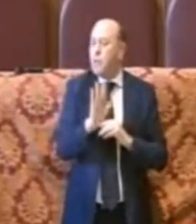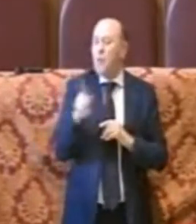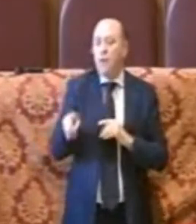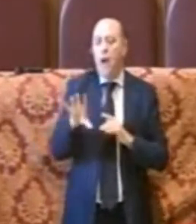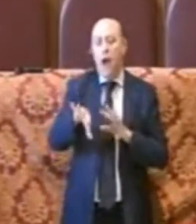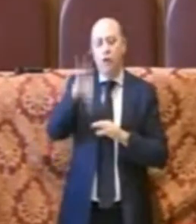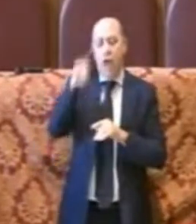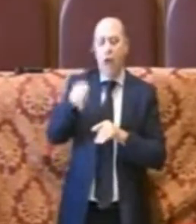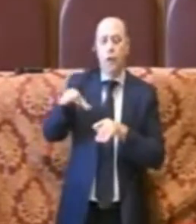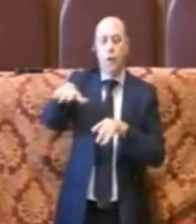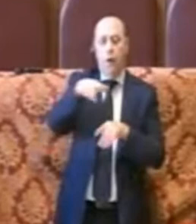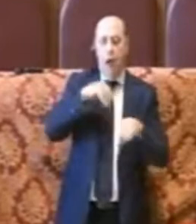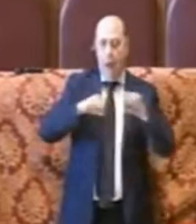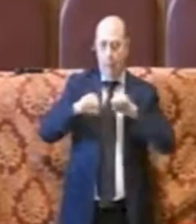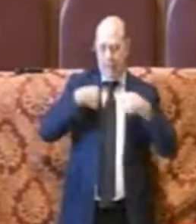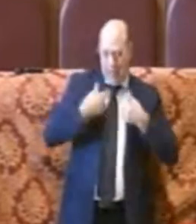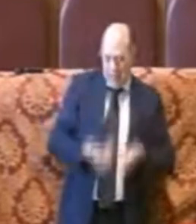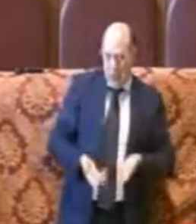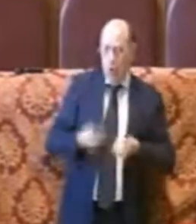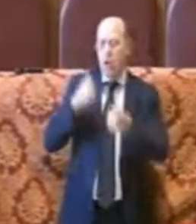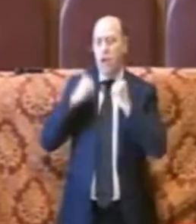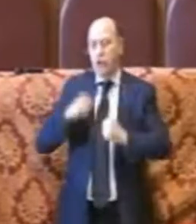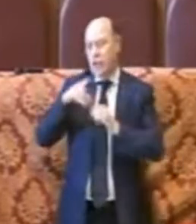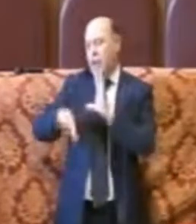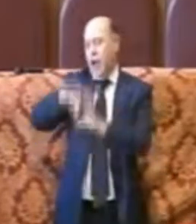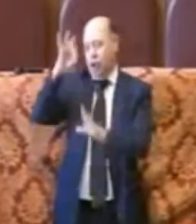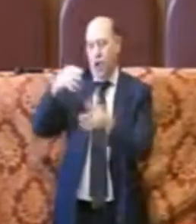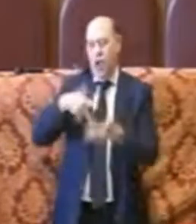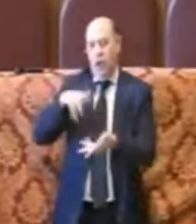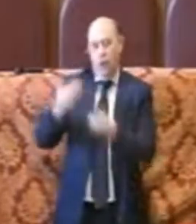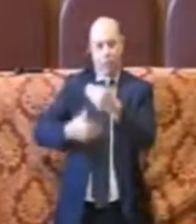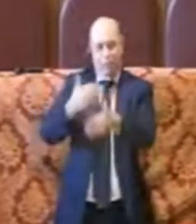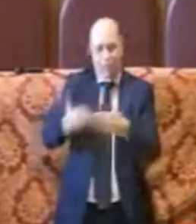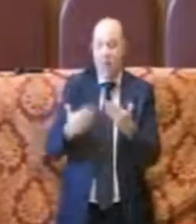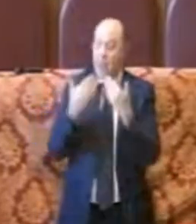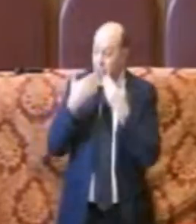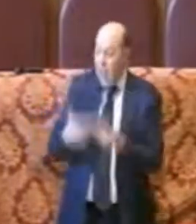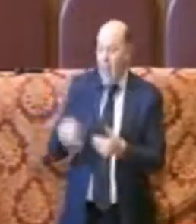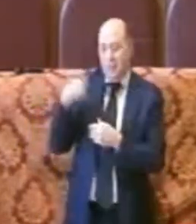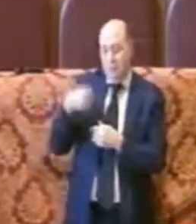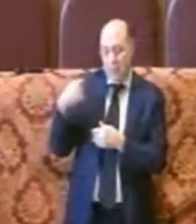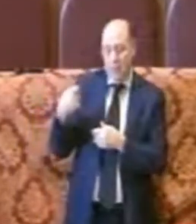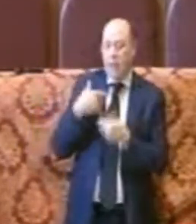l'amministrazione e i cittadini. Grazie Presidente, ringrazio la Giunta per l'emendamento.